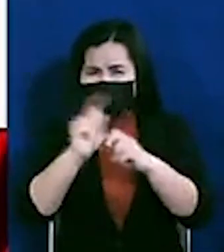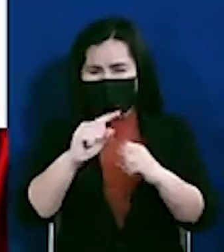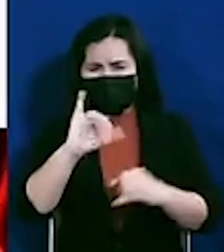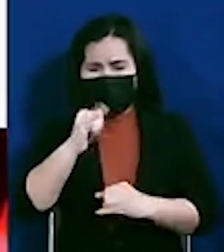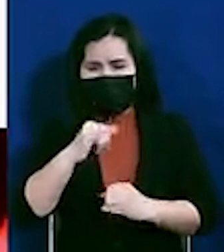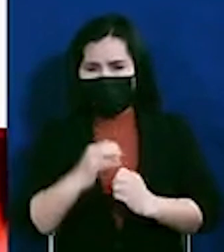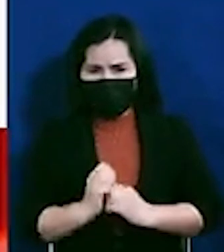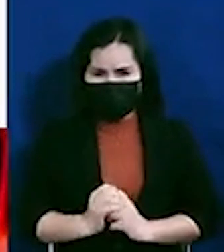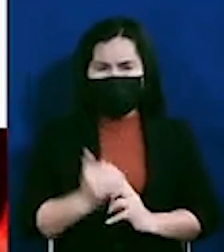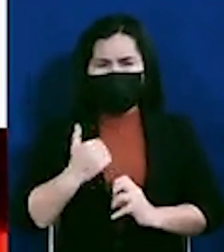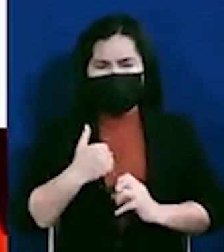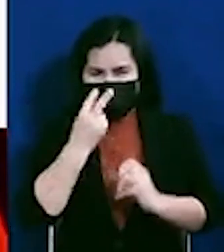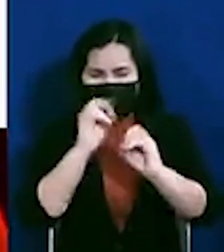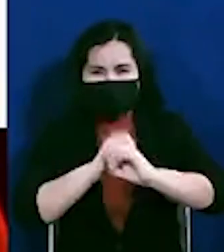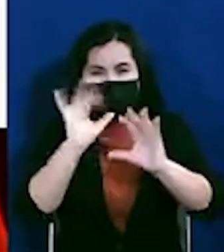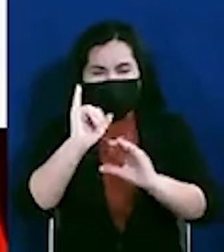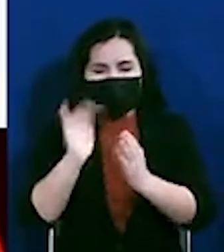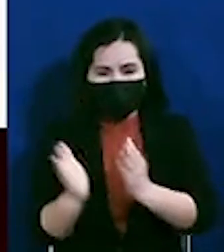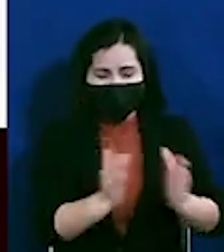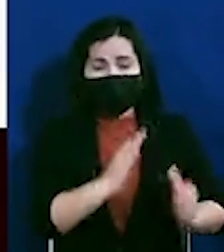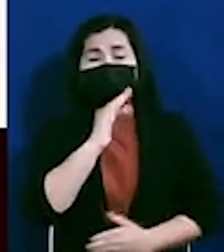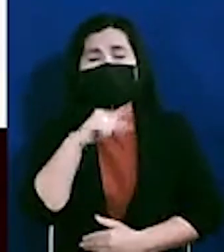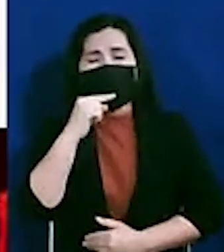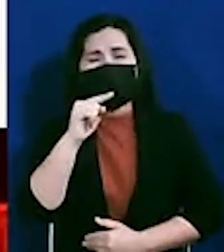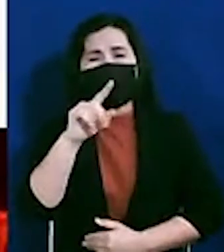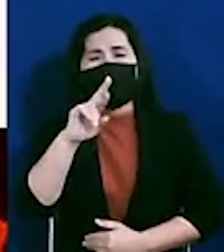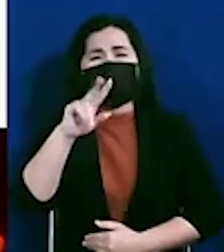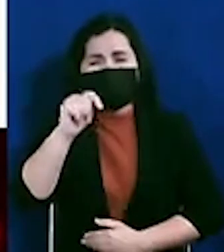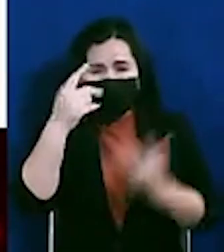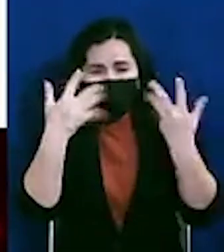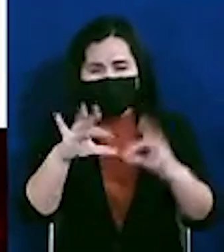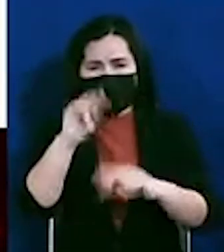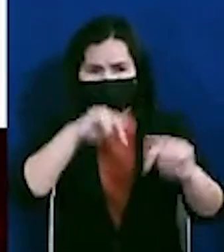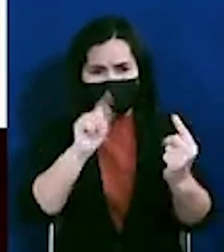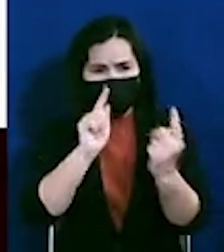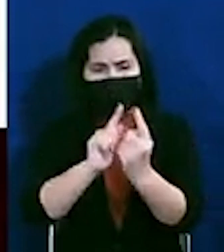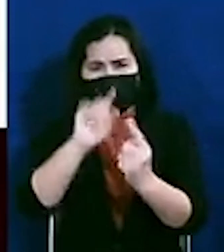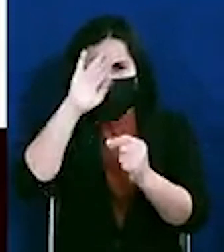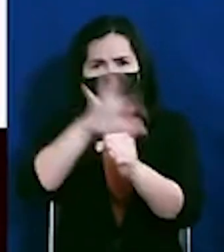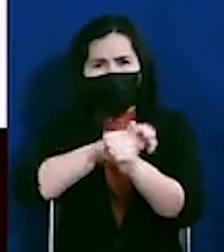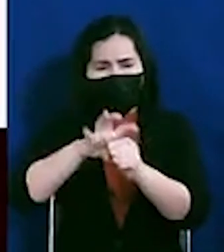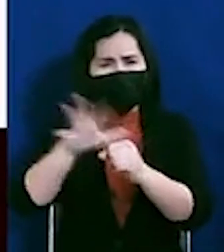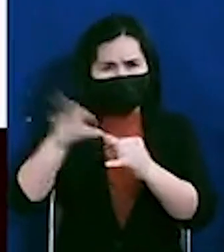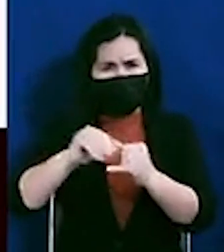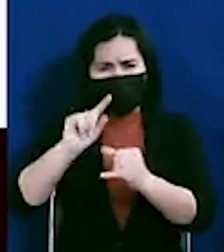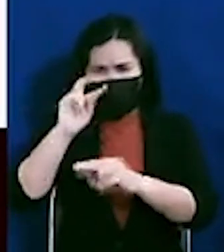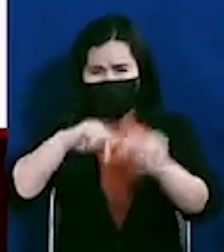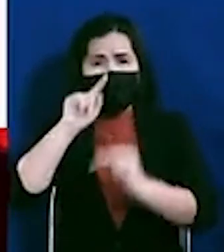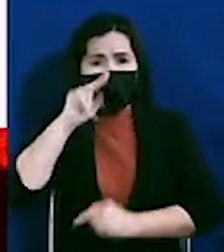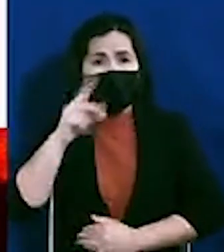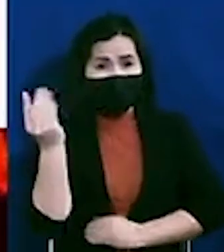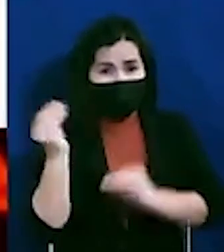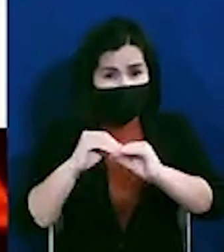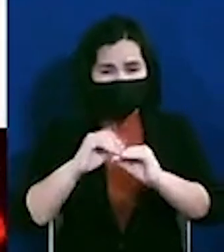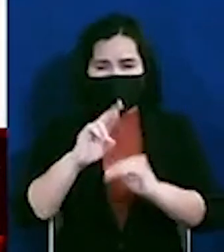ท่านที่ตรวจแล้วเป็นบวกนะครับด้วยเทปคิดเนี่ยนะครับก็ก็อาจจะต้องถูกคอนเฟิร์มโดย rt-pcrที่เป็นวิธี